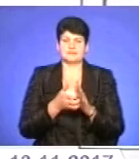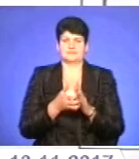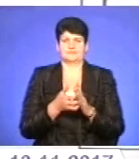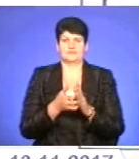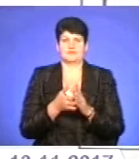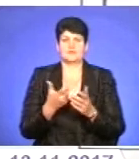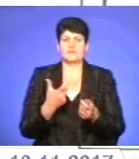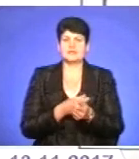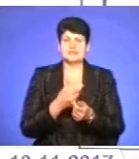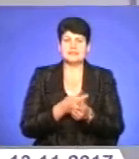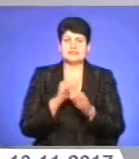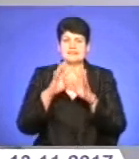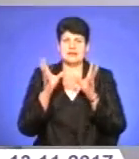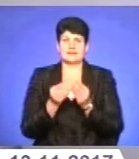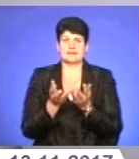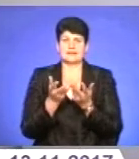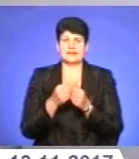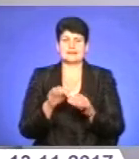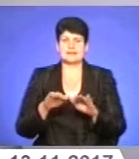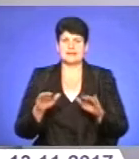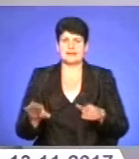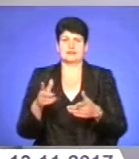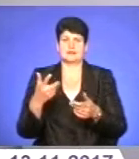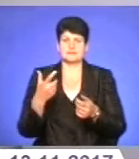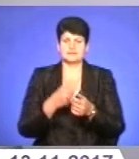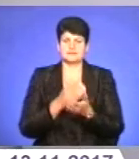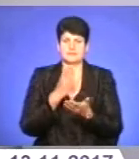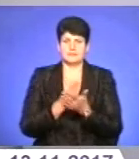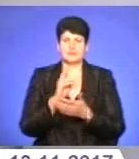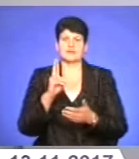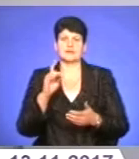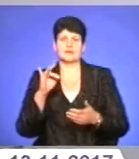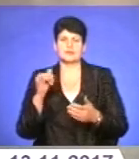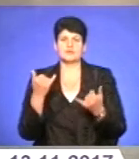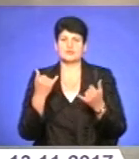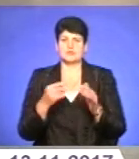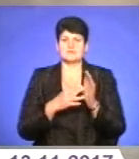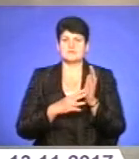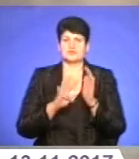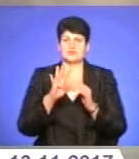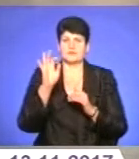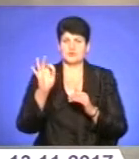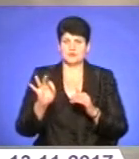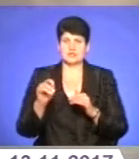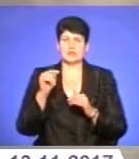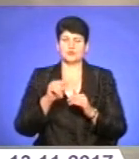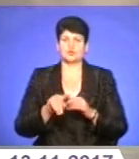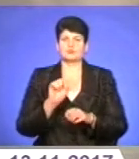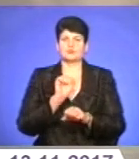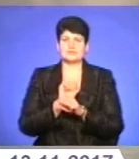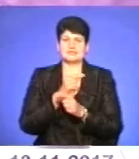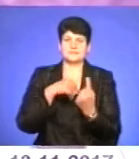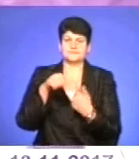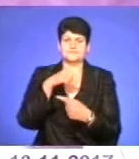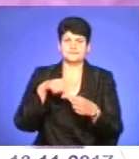вакцинації. Зокрема, загальна кількість дітей, які вакциновані проти кору, на сьогодні складає 84%. Для того, щоб припинити циркуляцію